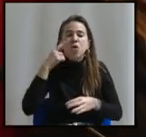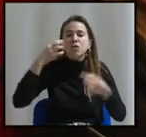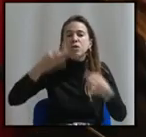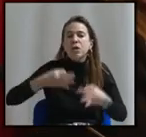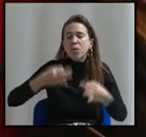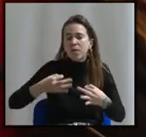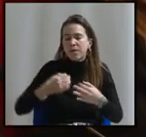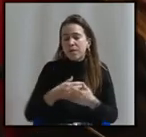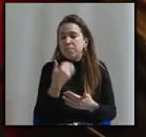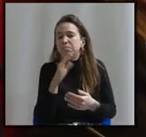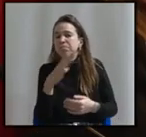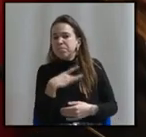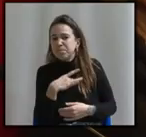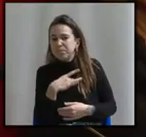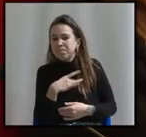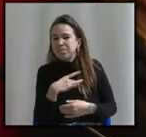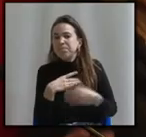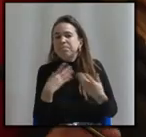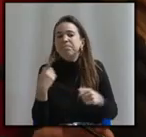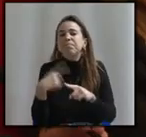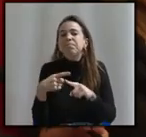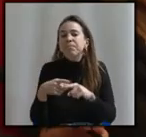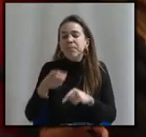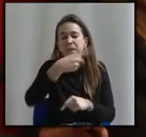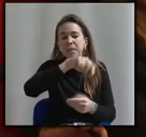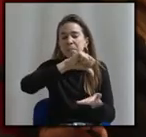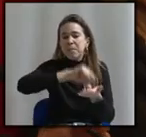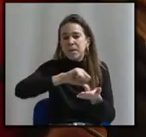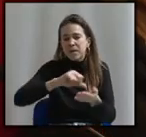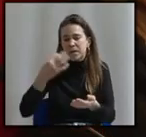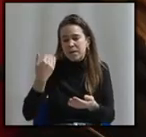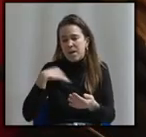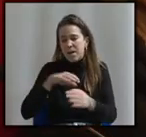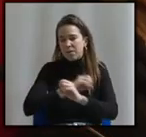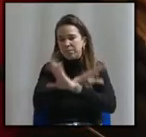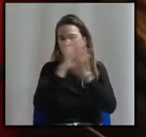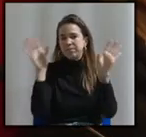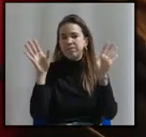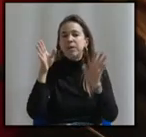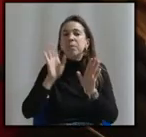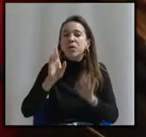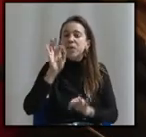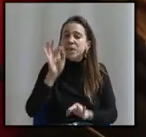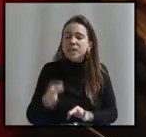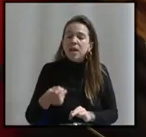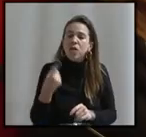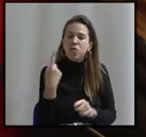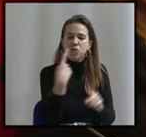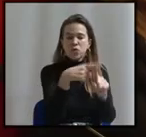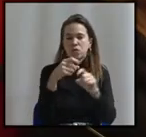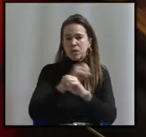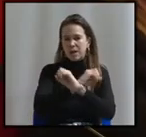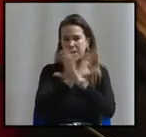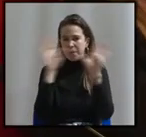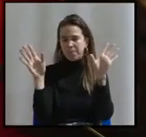m'allargaria massa perquè el que havia de dir ja ho he dit i crec que ha quedat prou clarificat. El que sí vull fer dues matisacions, perquè el que no